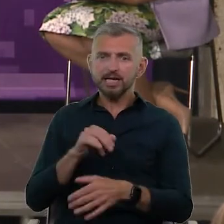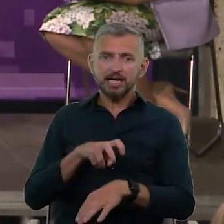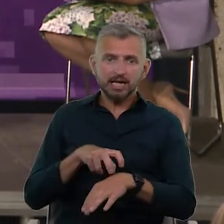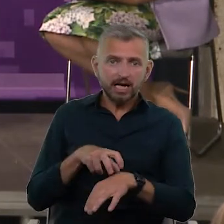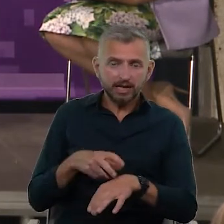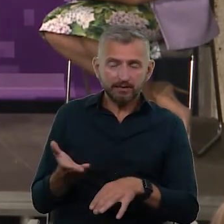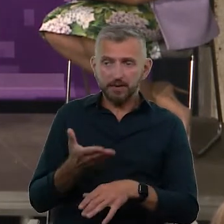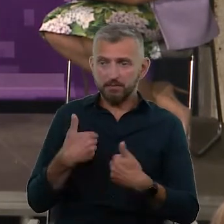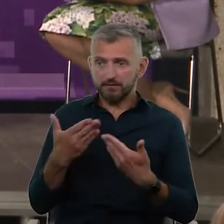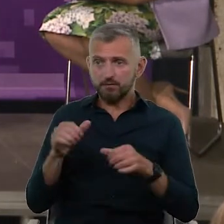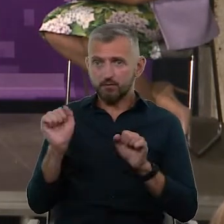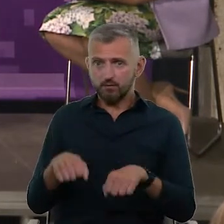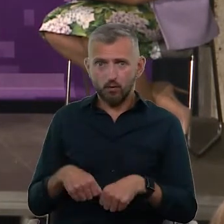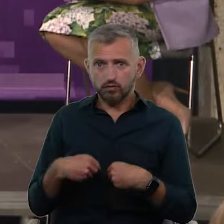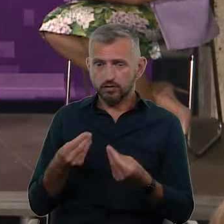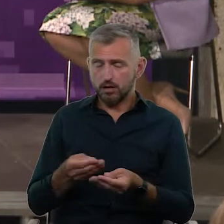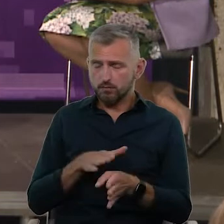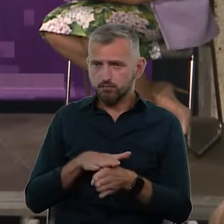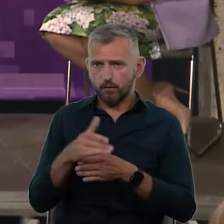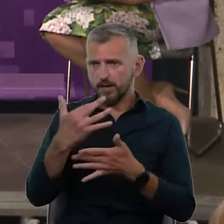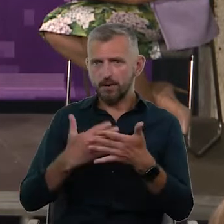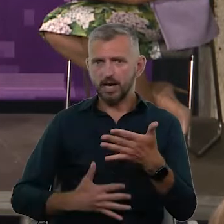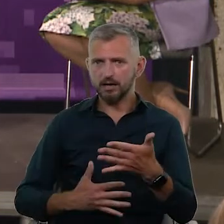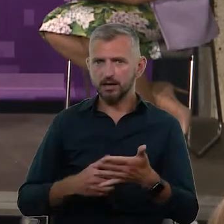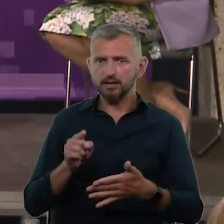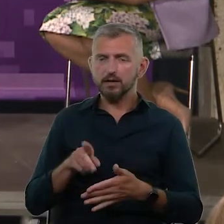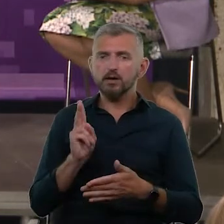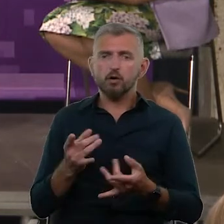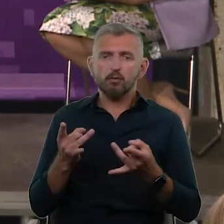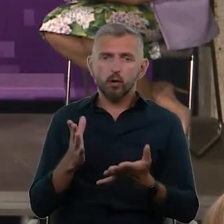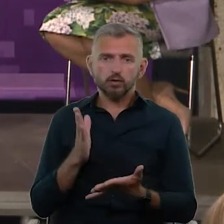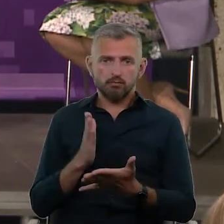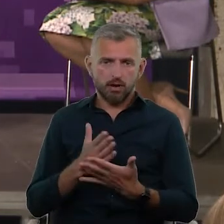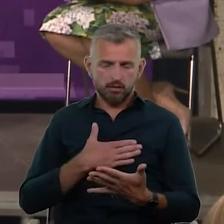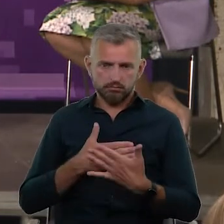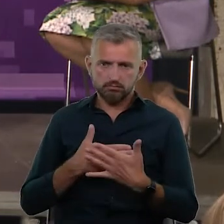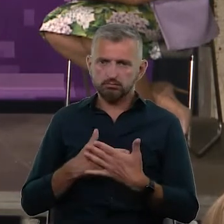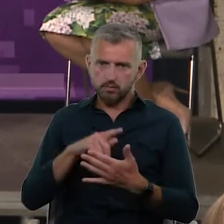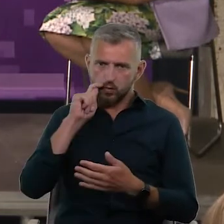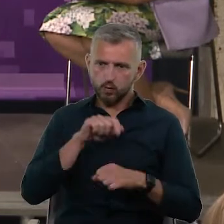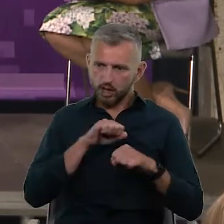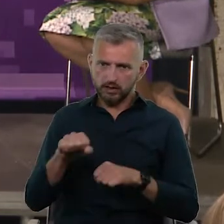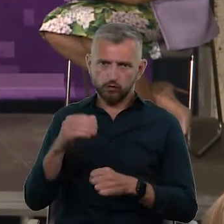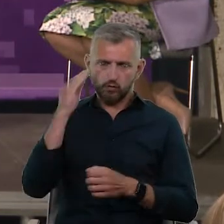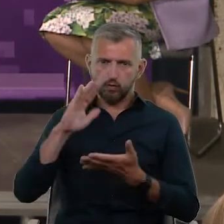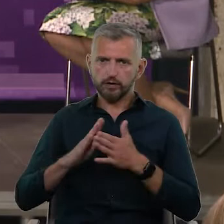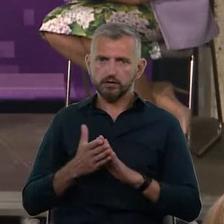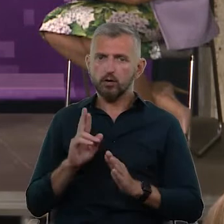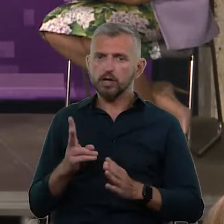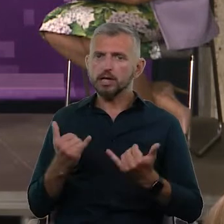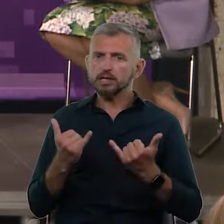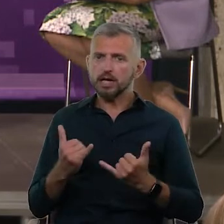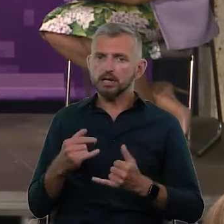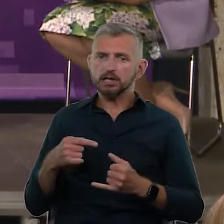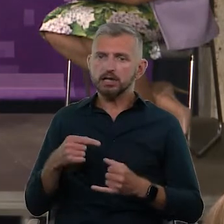да, тобто ми з вами можемо дати повний перелік, тобто ті, які просто мали проактивну проукраїнську позицію, як зараз